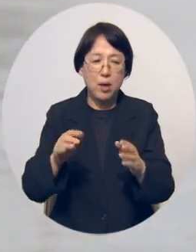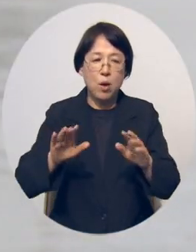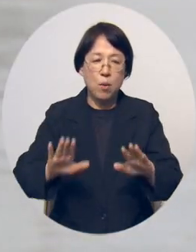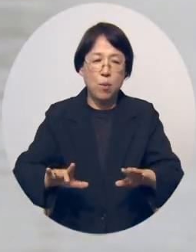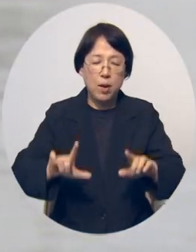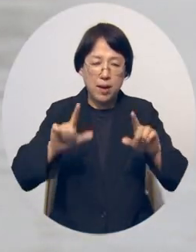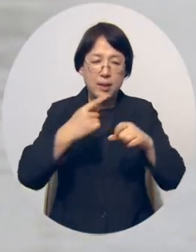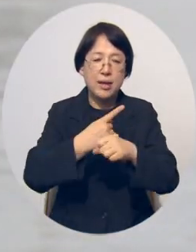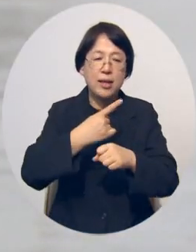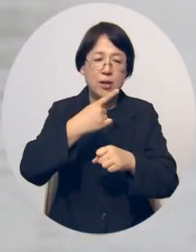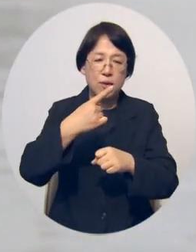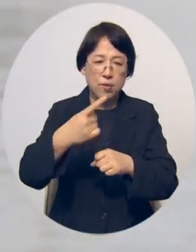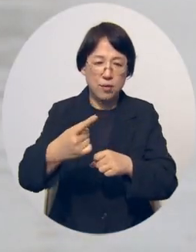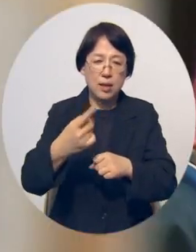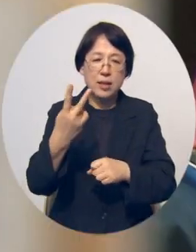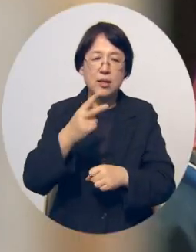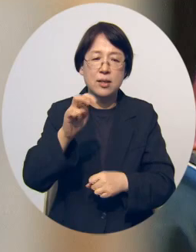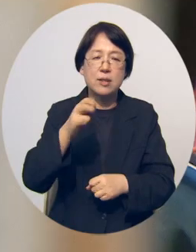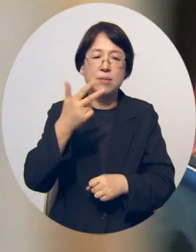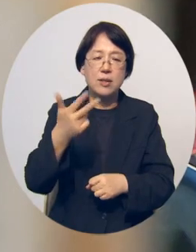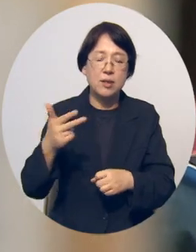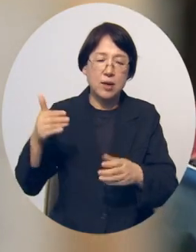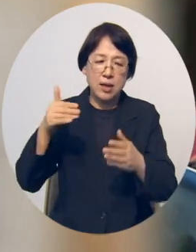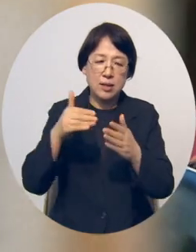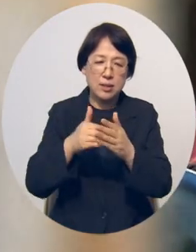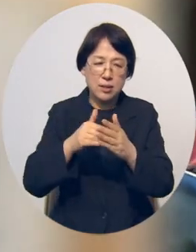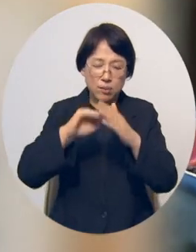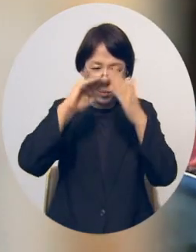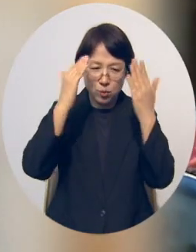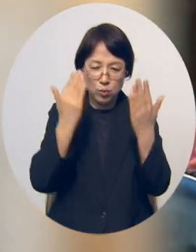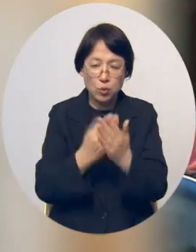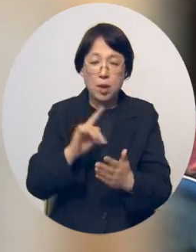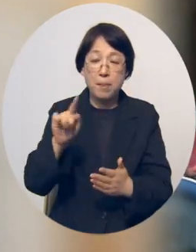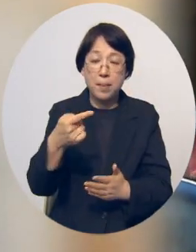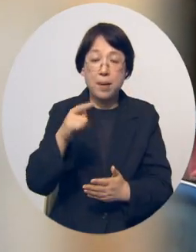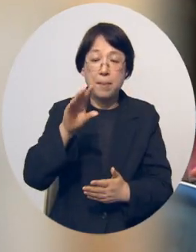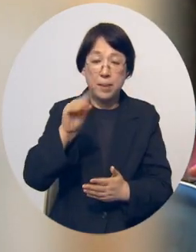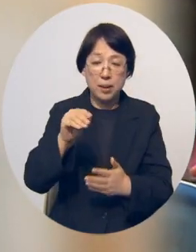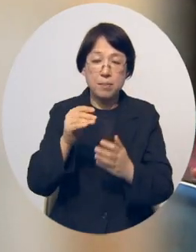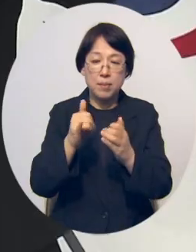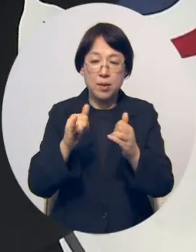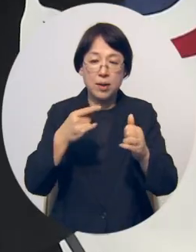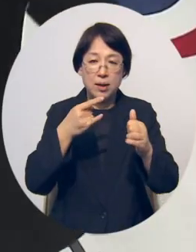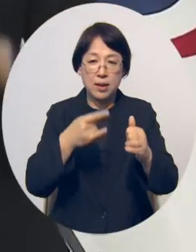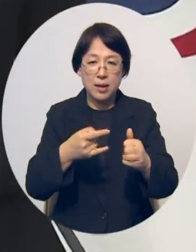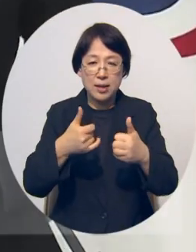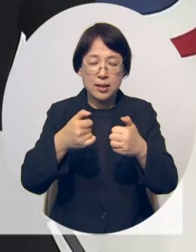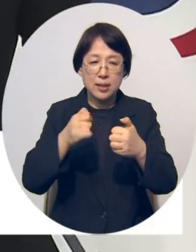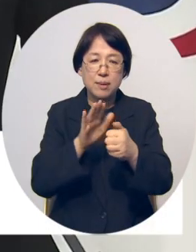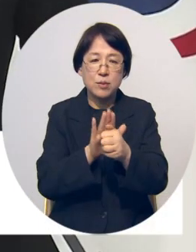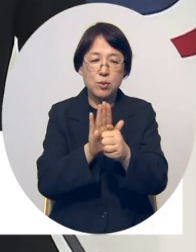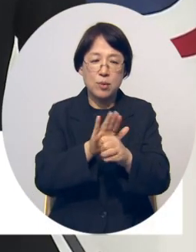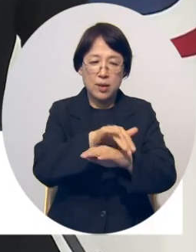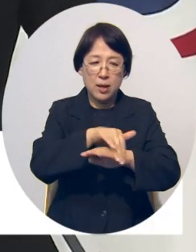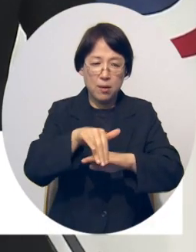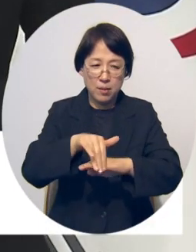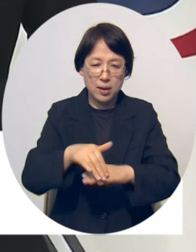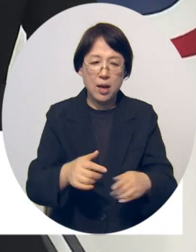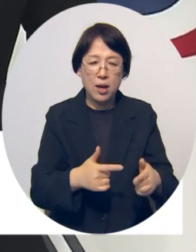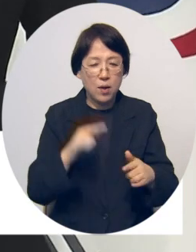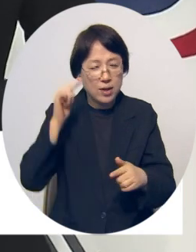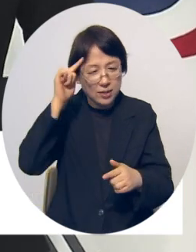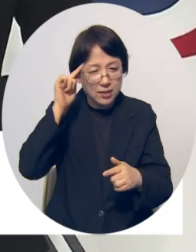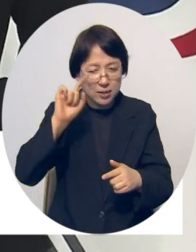시작으로 2027년까지 일반 국민 포함 100만 명에게 상담을 지원합니다 각중 스트레스로 인해서